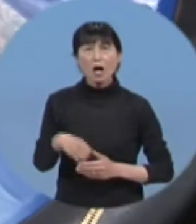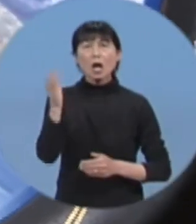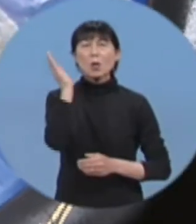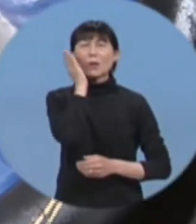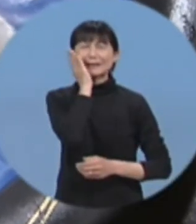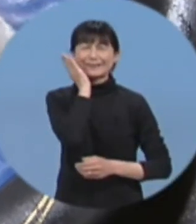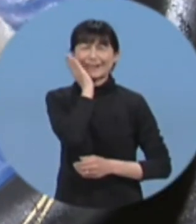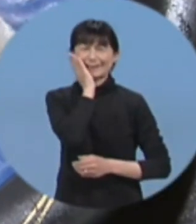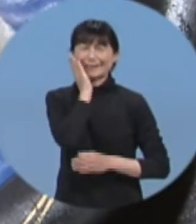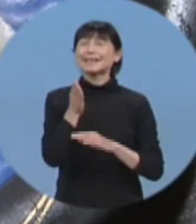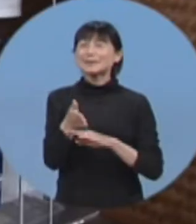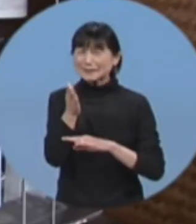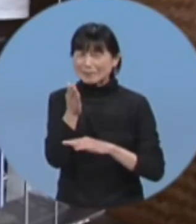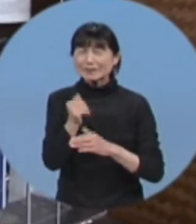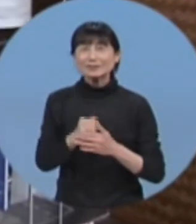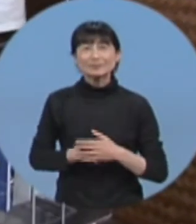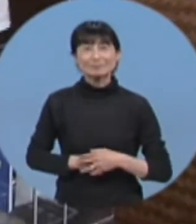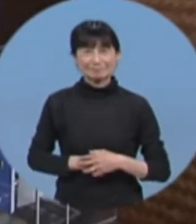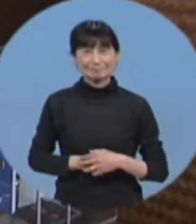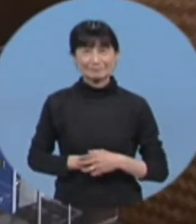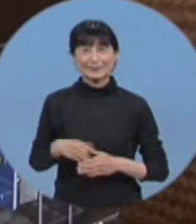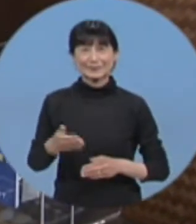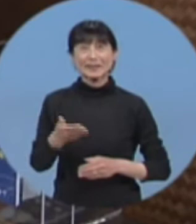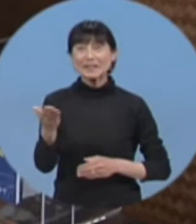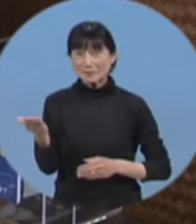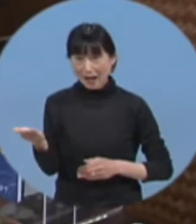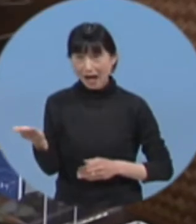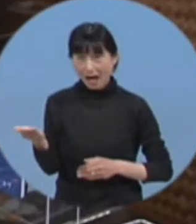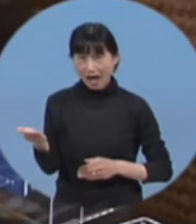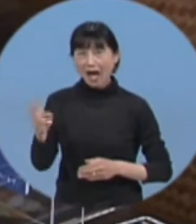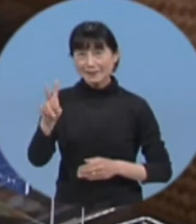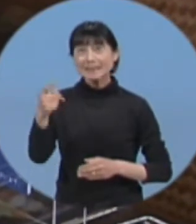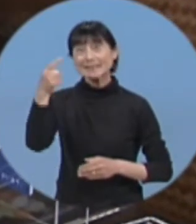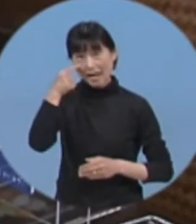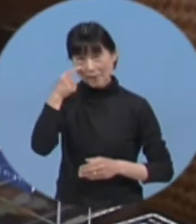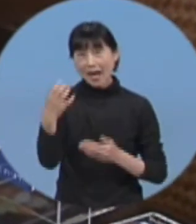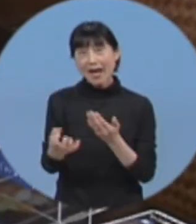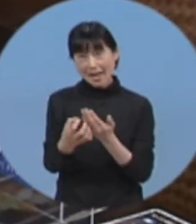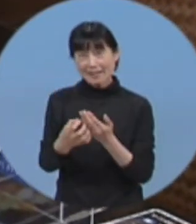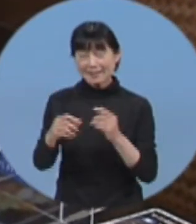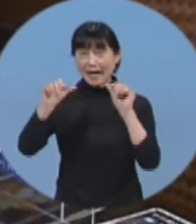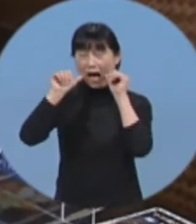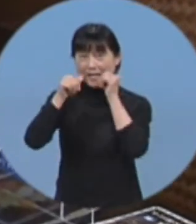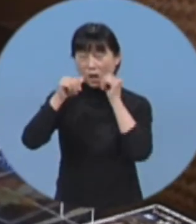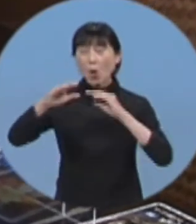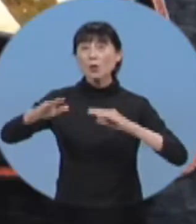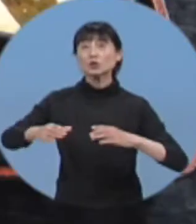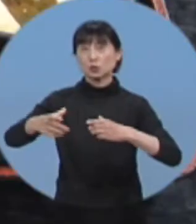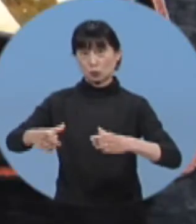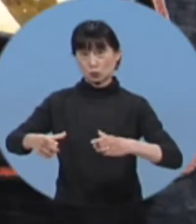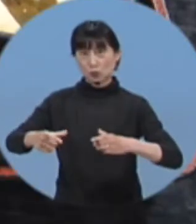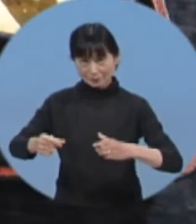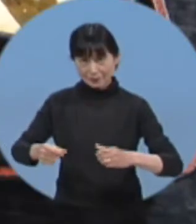ああ、そうですか、ありがとうございます。次は二品目、焼きアナゴ重。 わ あ、